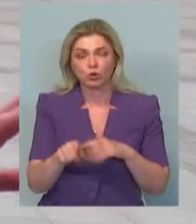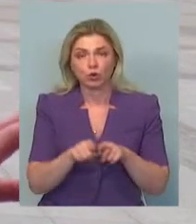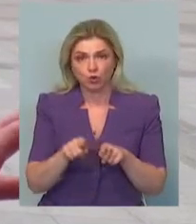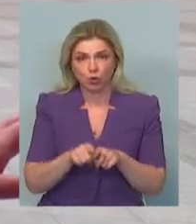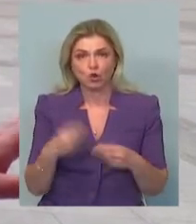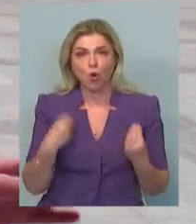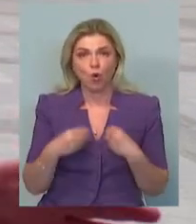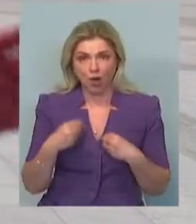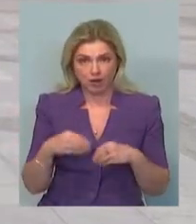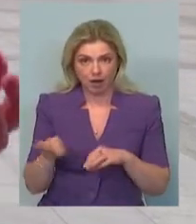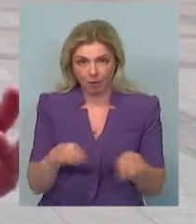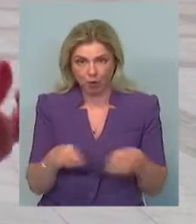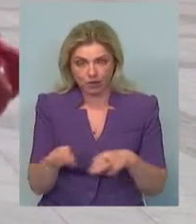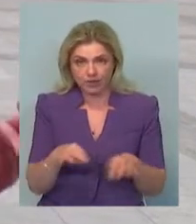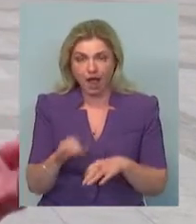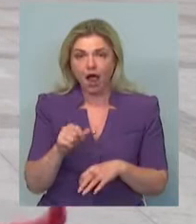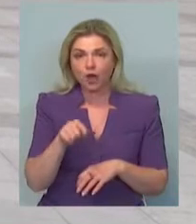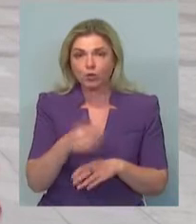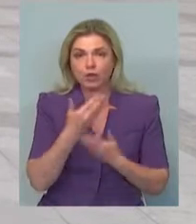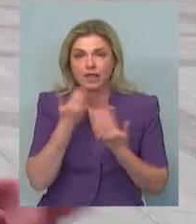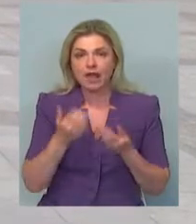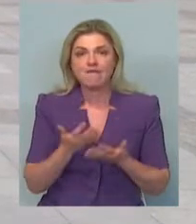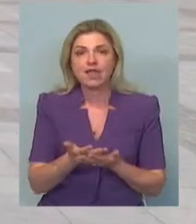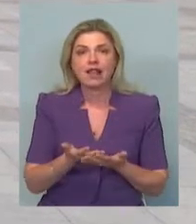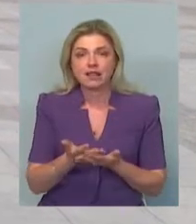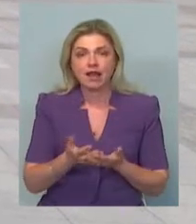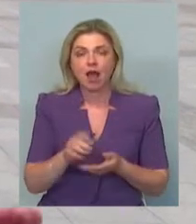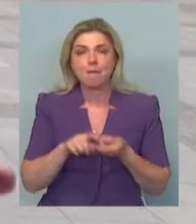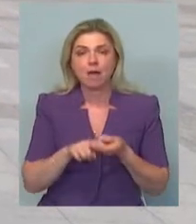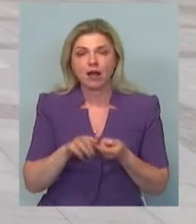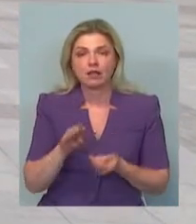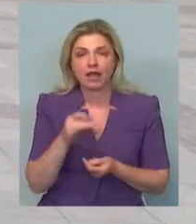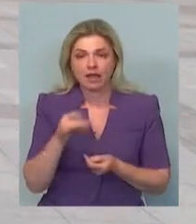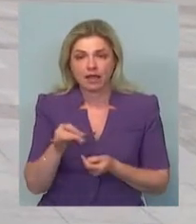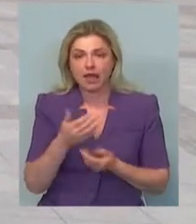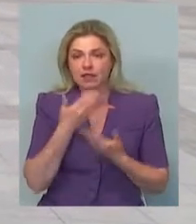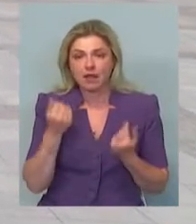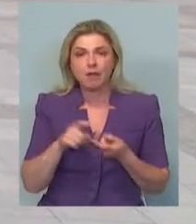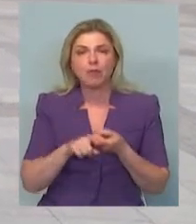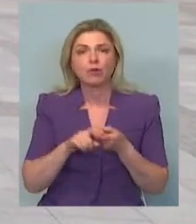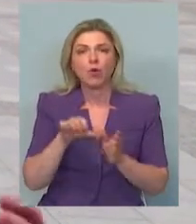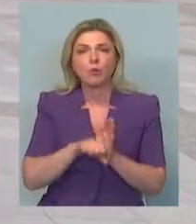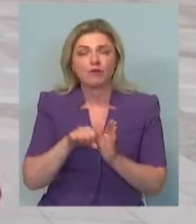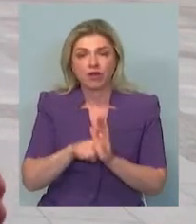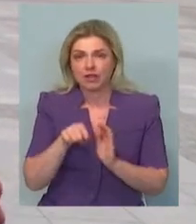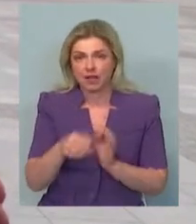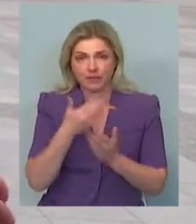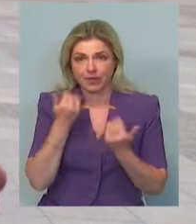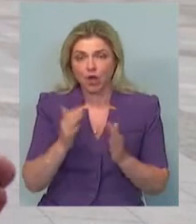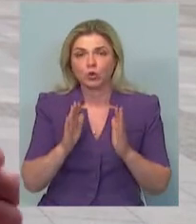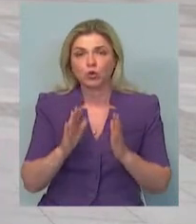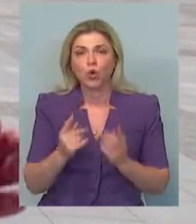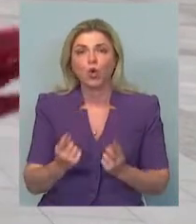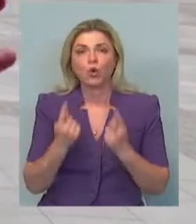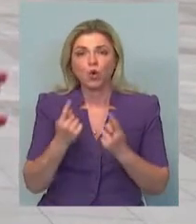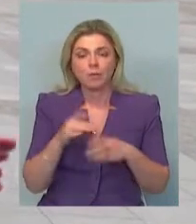одяг. А так як там немає фільтрів від бактерій, немає бактерицидних фільтрів. Там тільки від великого забруднення, щоб не